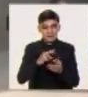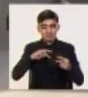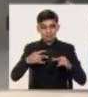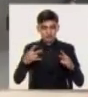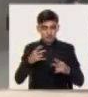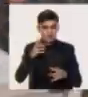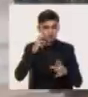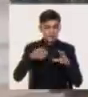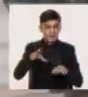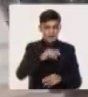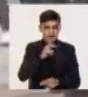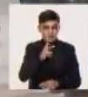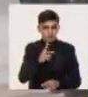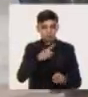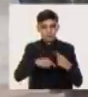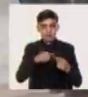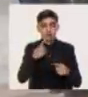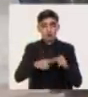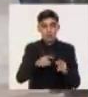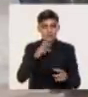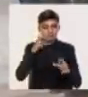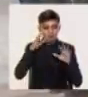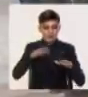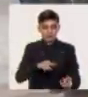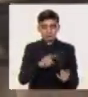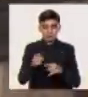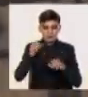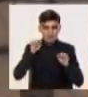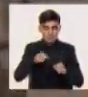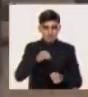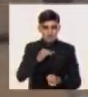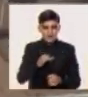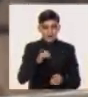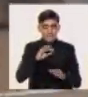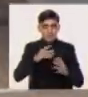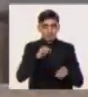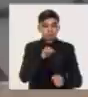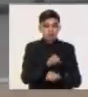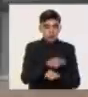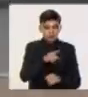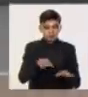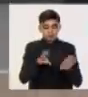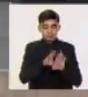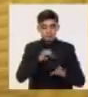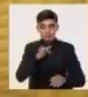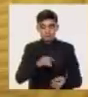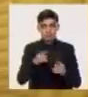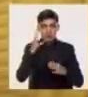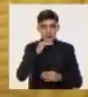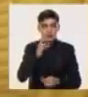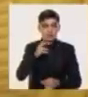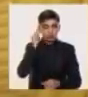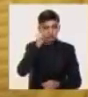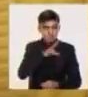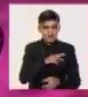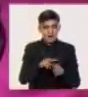чтобы студенты могли перевестись в другой вуз уже на стадии приостановления лицензии. При смене университета обучающимся должны